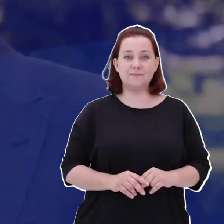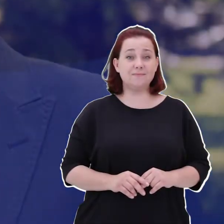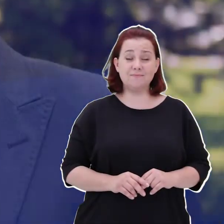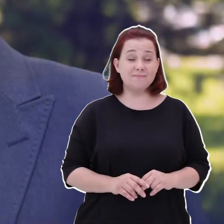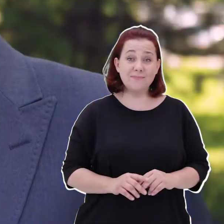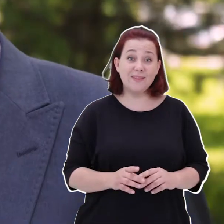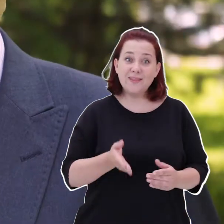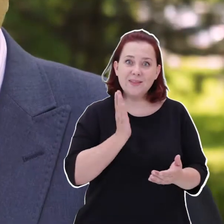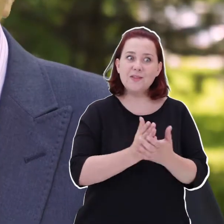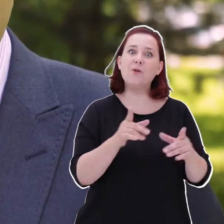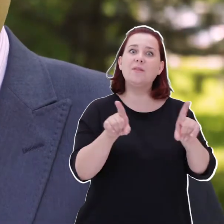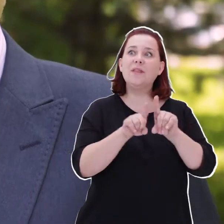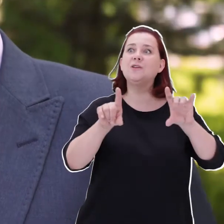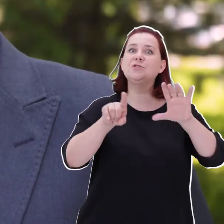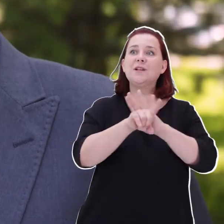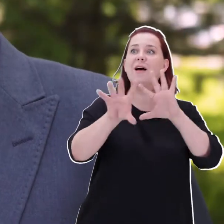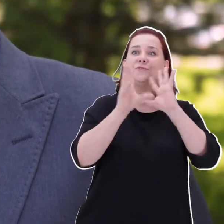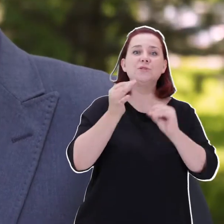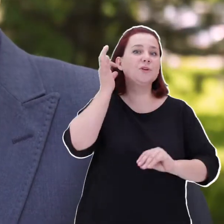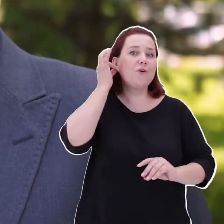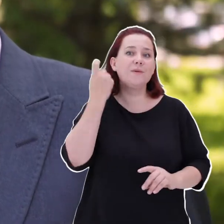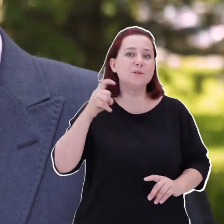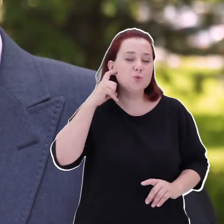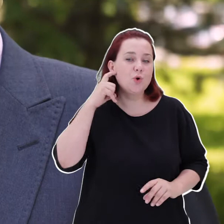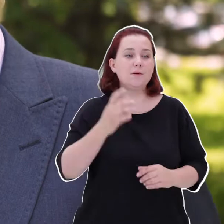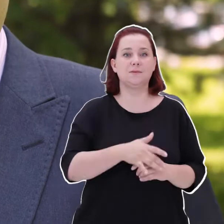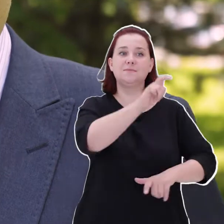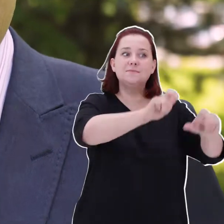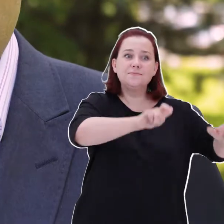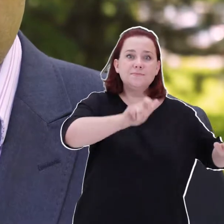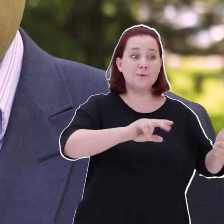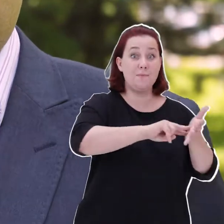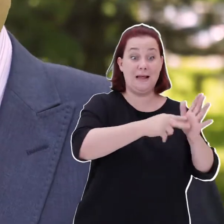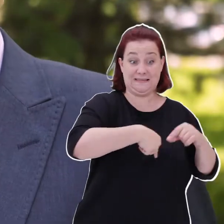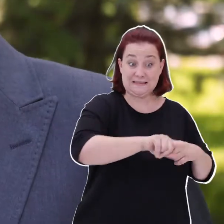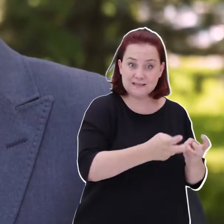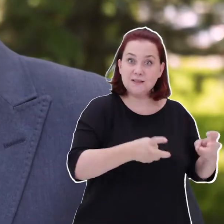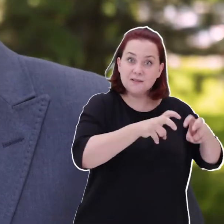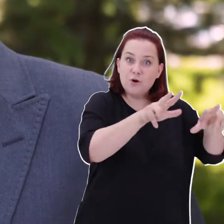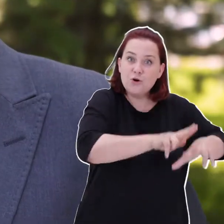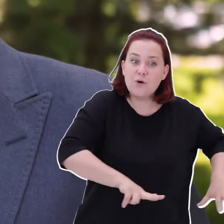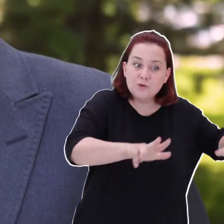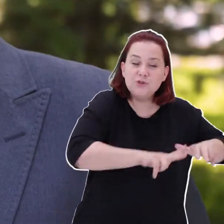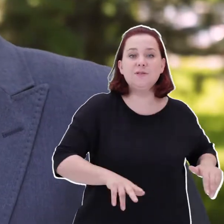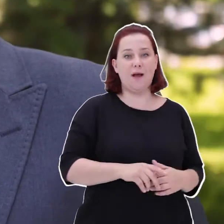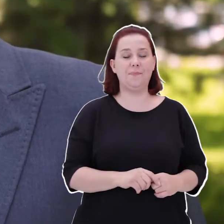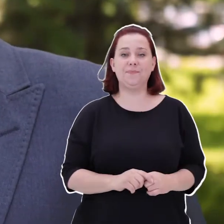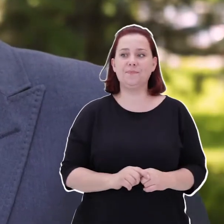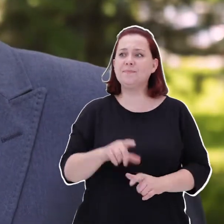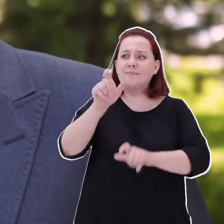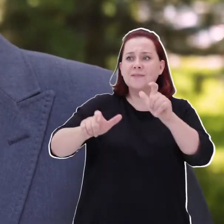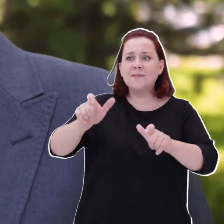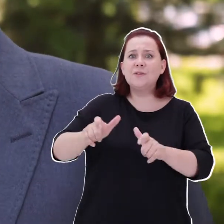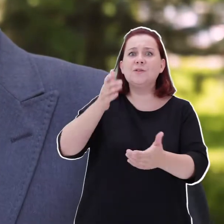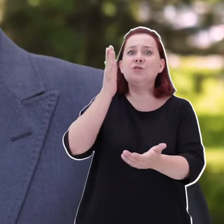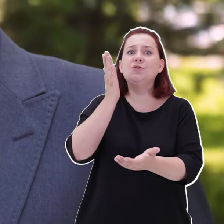Ale również do wszystkich kobiet niesłyszących, zarówno tych, które planują dopiero założenie rodziny, jak i tych, które